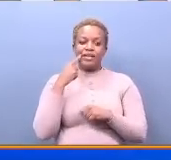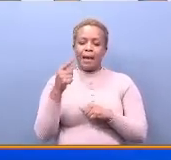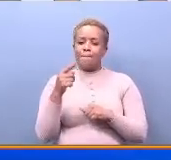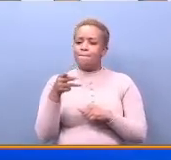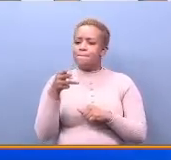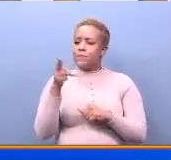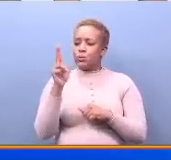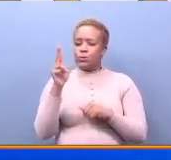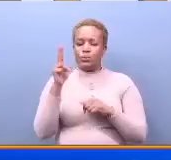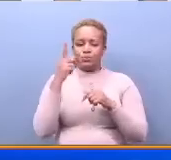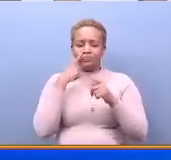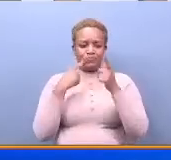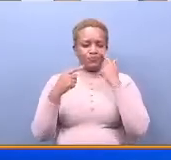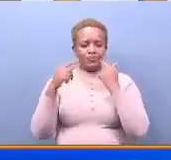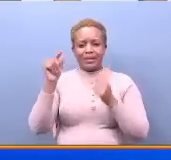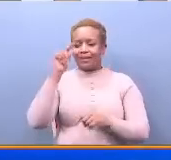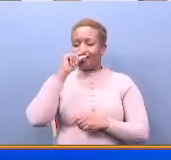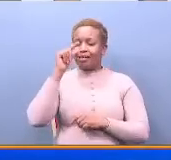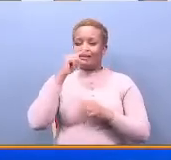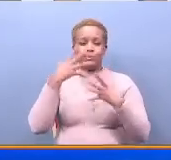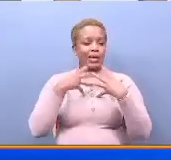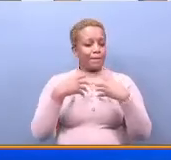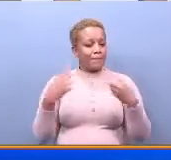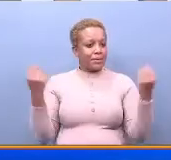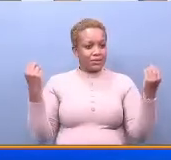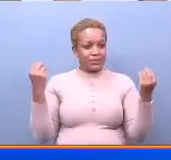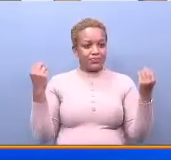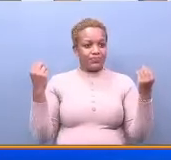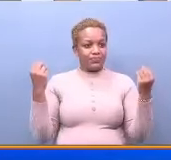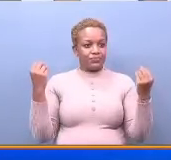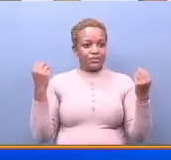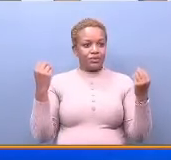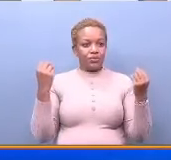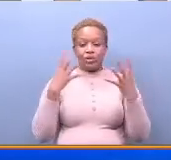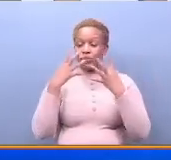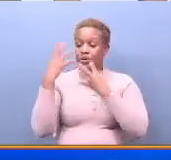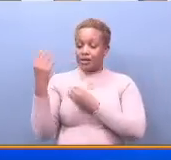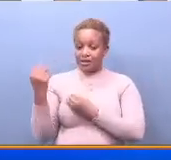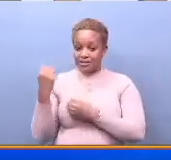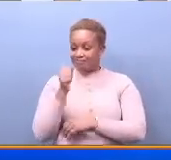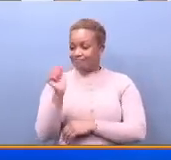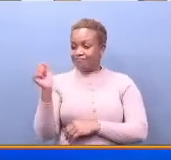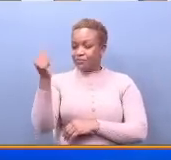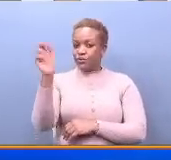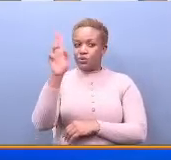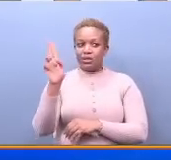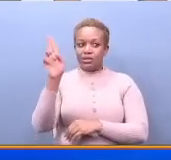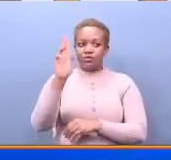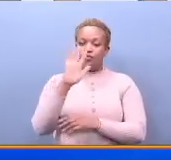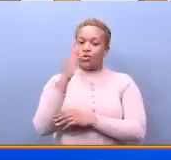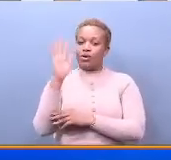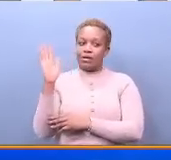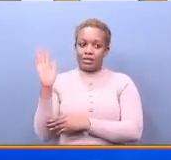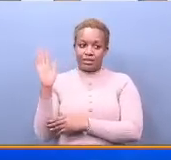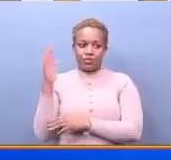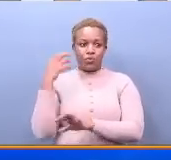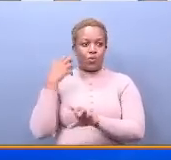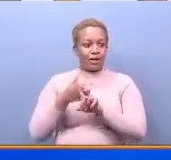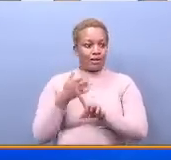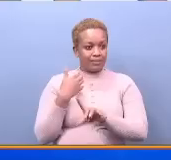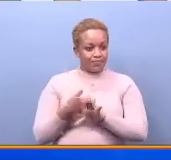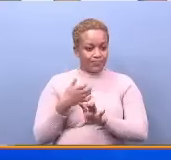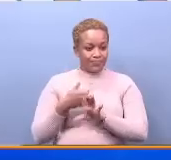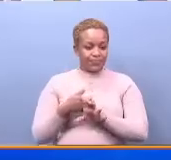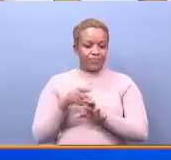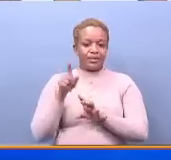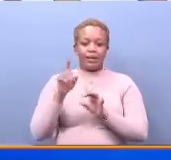gas, tukatawanyikana, tukakutana huko mbele Voi. Tukatembea na msitu mpaka Kwale. Tusote tulijua hiyo impeachment ni ya bandia.